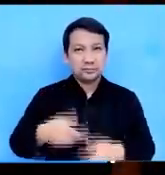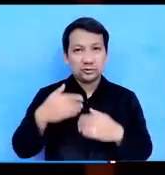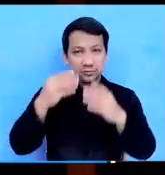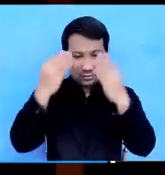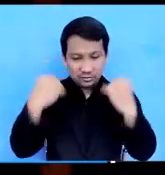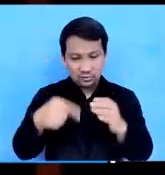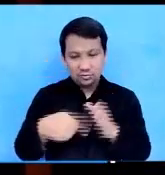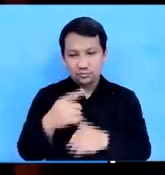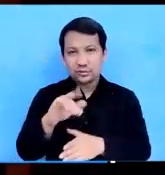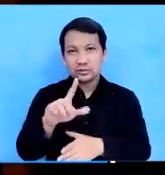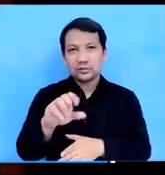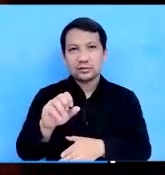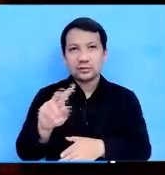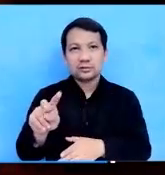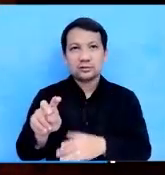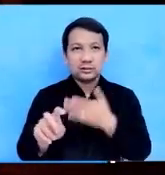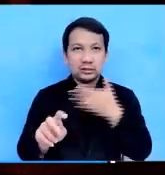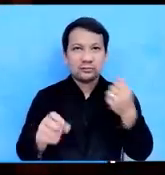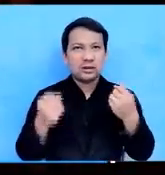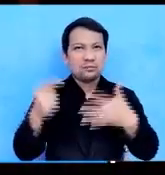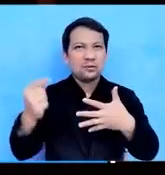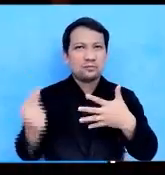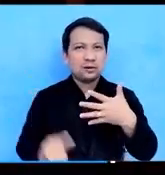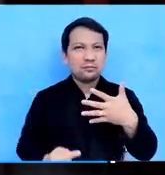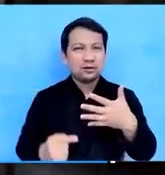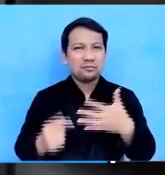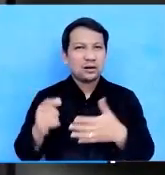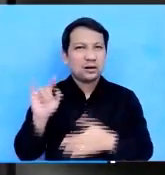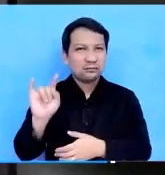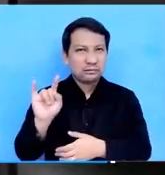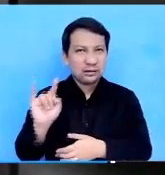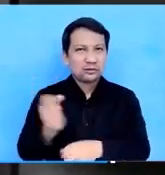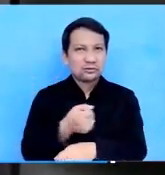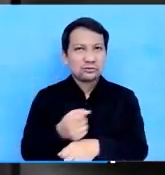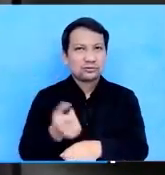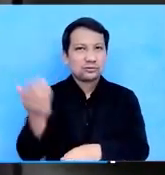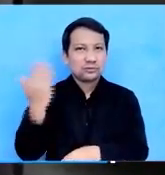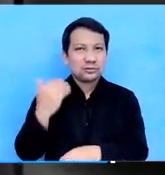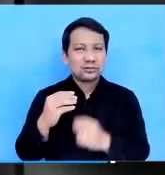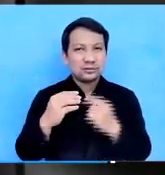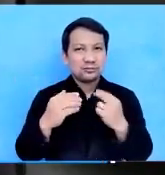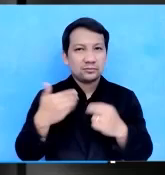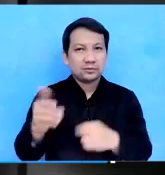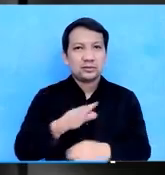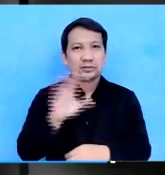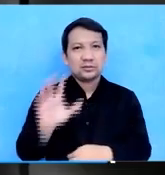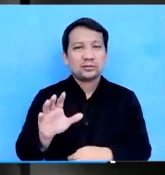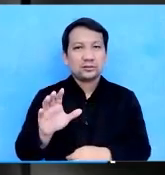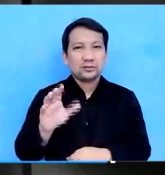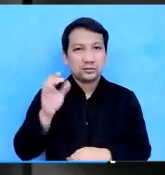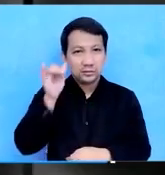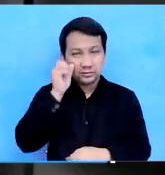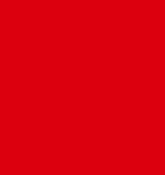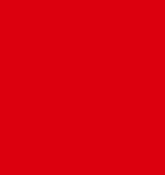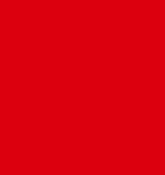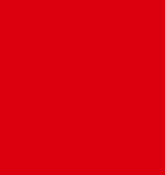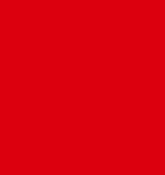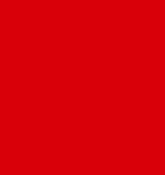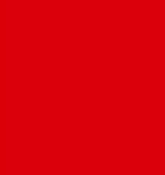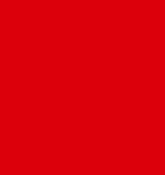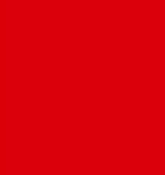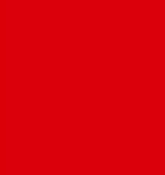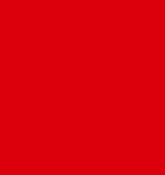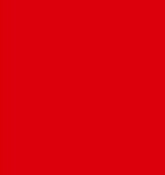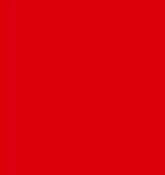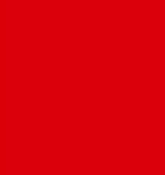Got to Do with It, The Best at marami pang classic rock songs. Nagbabalita mula sa Frontline, Ian Luminario, News 5.